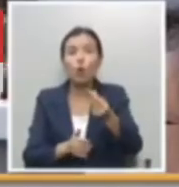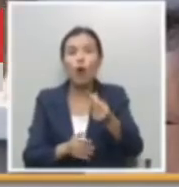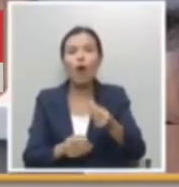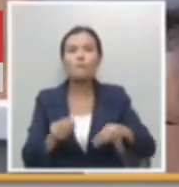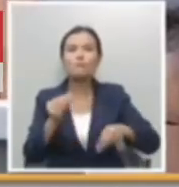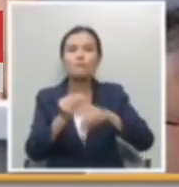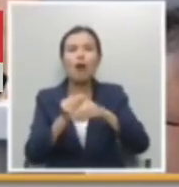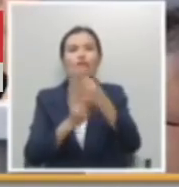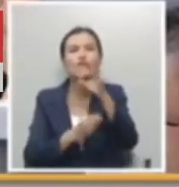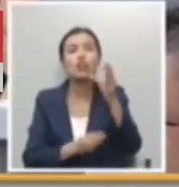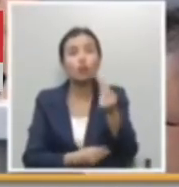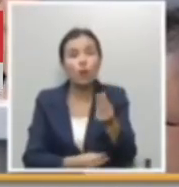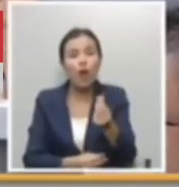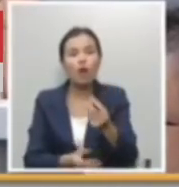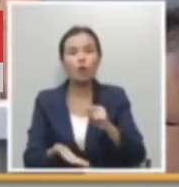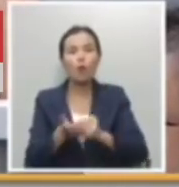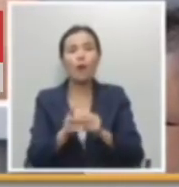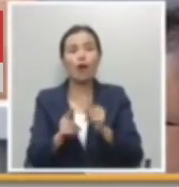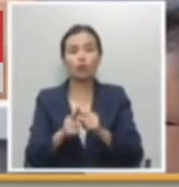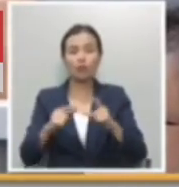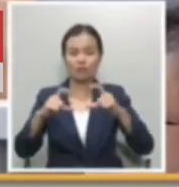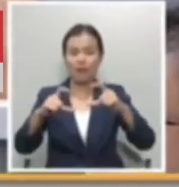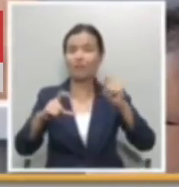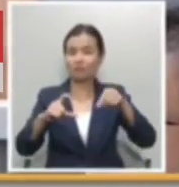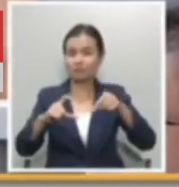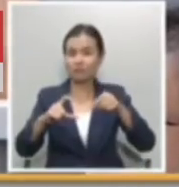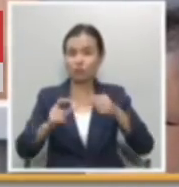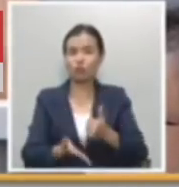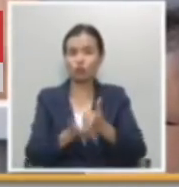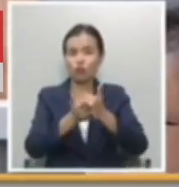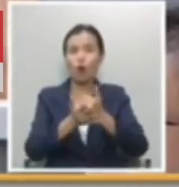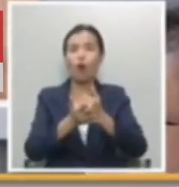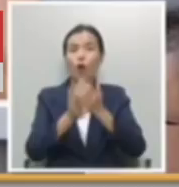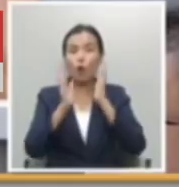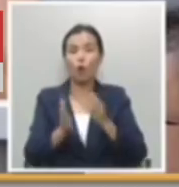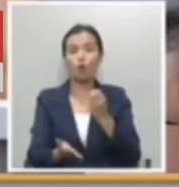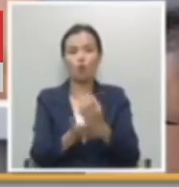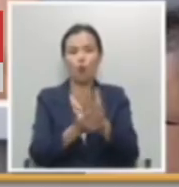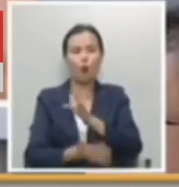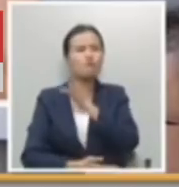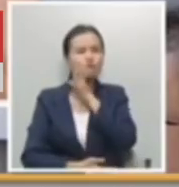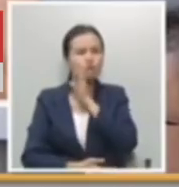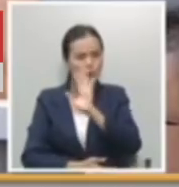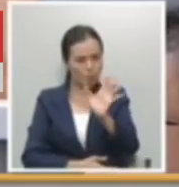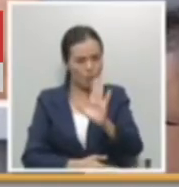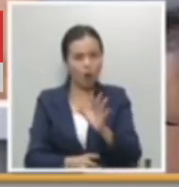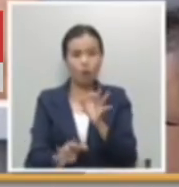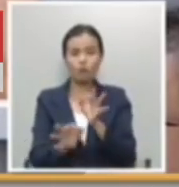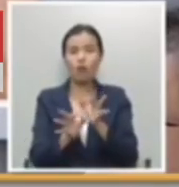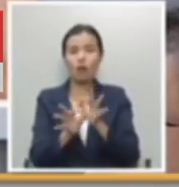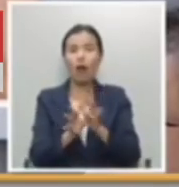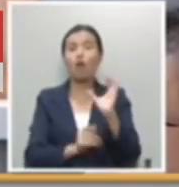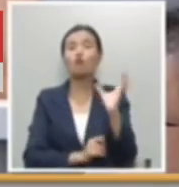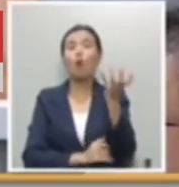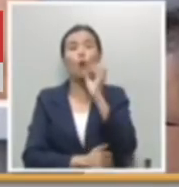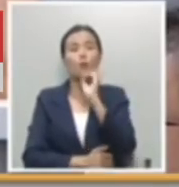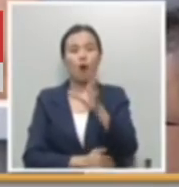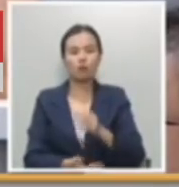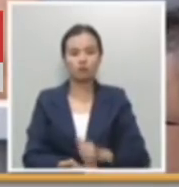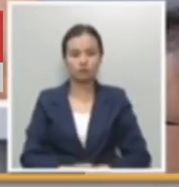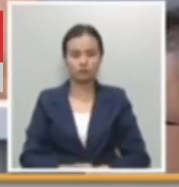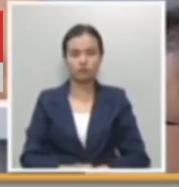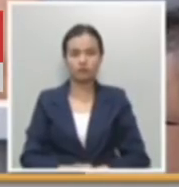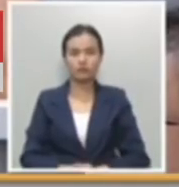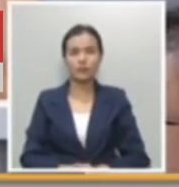ร่นี่คือระบบ e-wallet ที่บอกนี่แหละครับมันเอื้อเจ้าสัวอย่ามาโกหกกันวันนี้ธนาคารโลกบอกว่าไงครับ